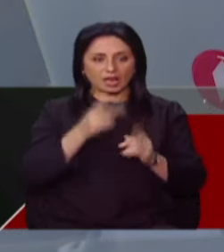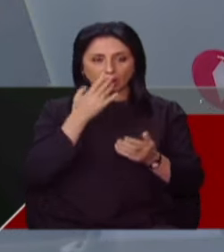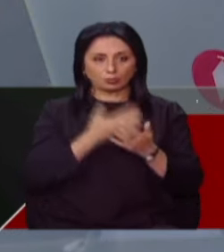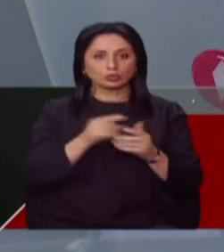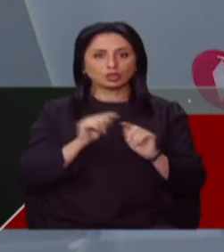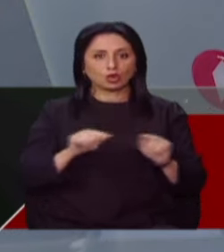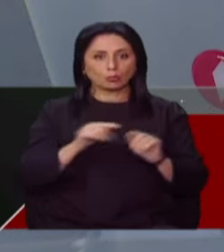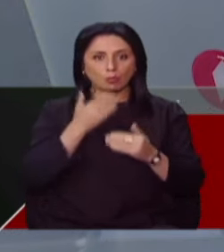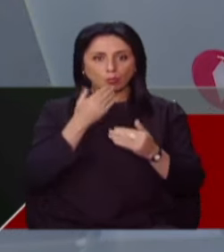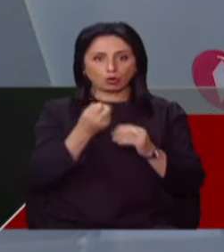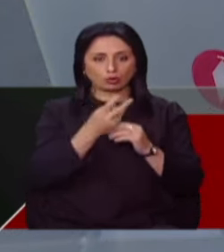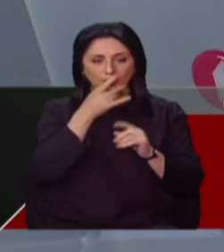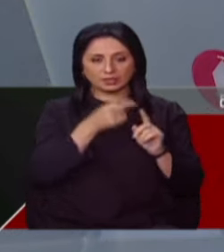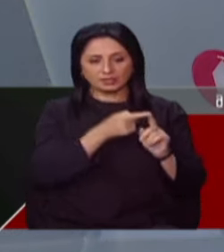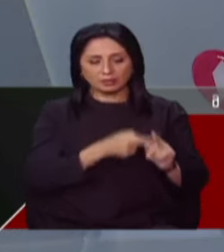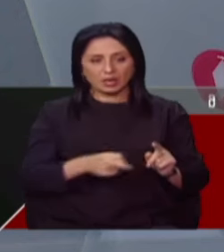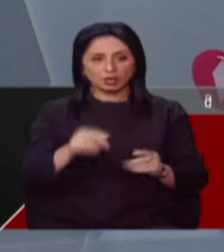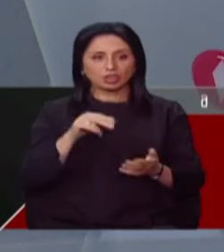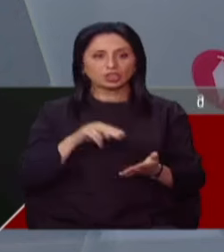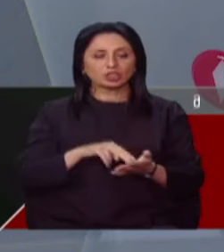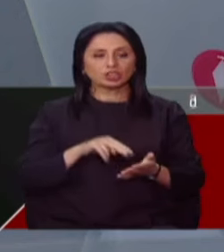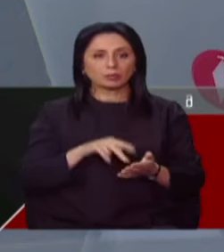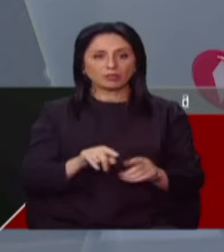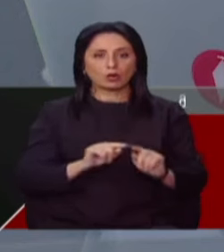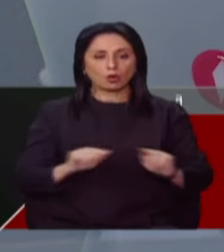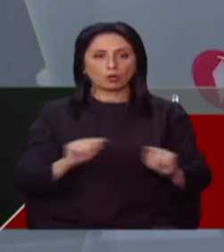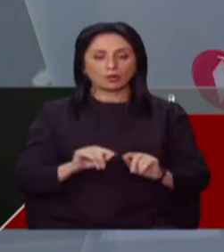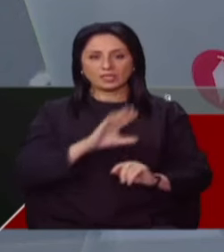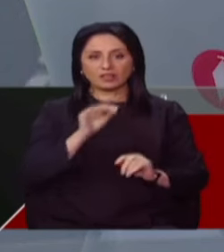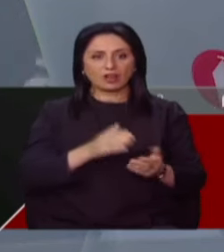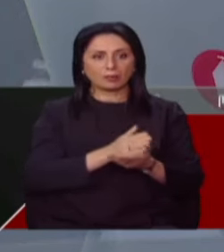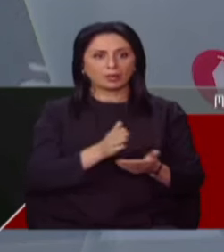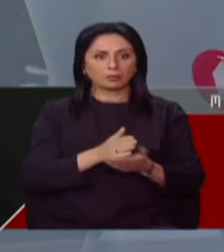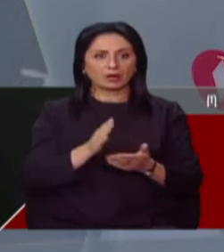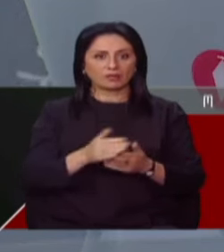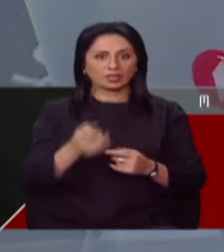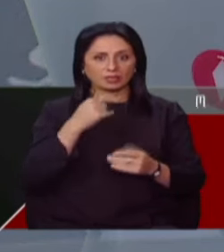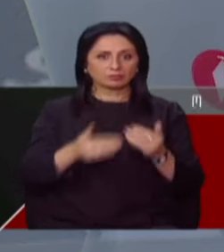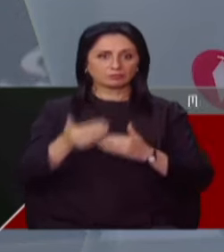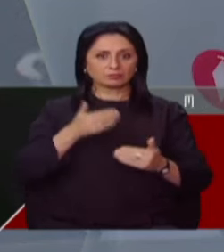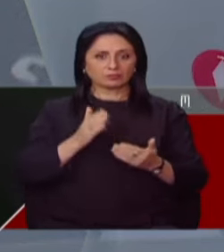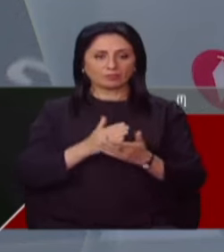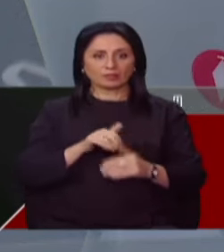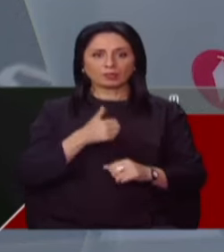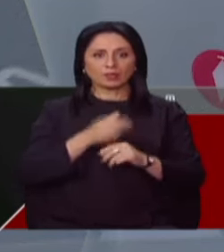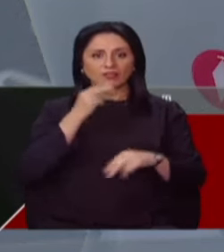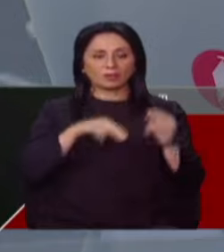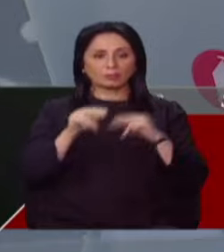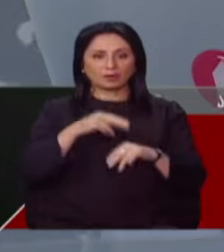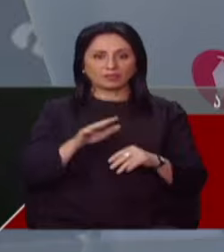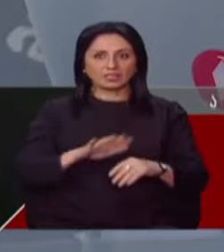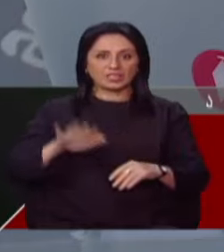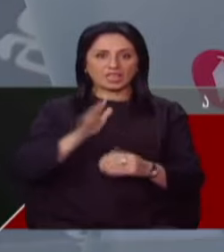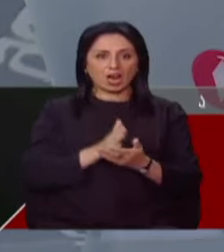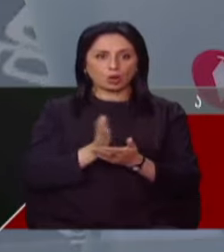მიიჩნევენ ოპონენტები. ბოლო 12-წლიანი პერიოდის შეფასებისას ოპოზიცია ყველა მიმართულებით რეგრესზე მიუთითებს. მთავარი ბრალდება კი